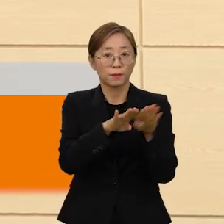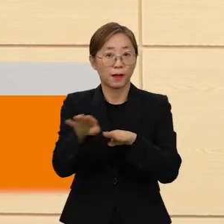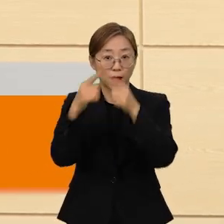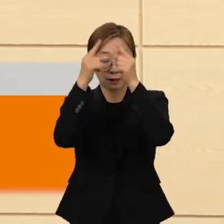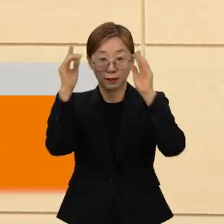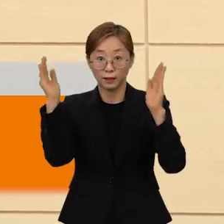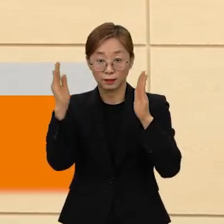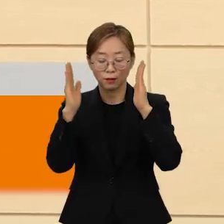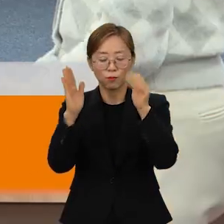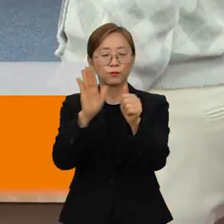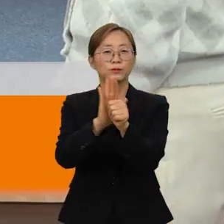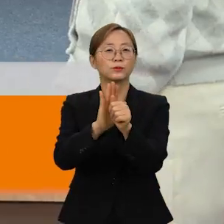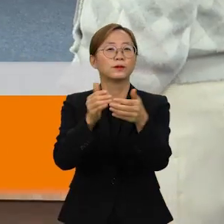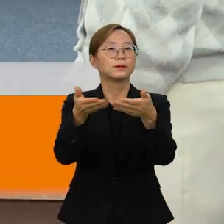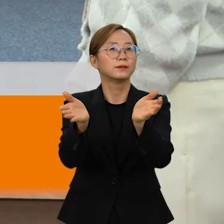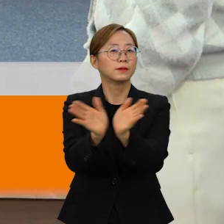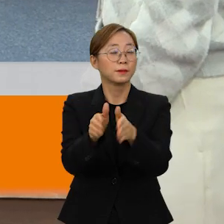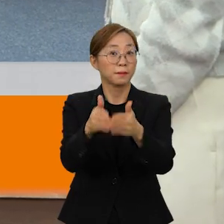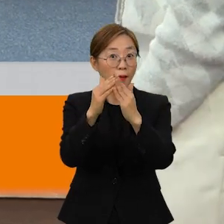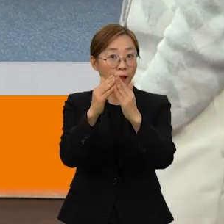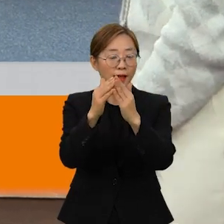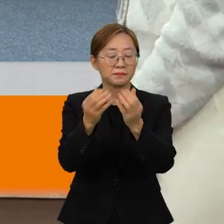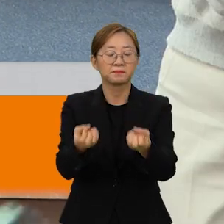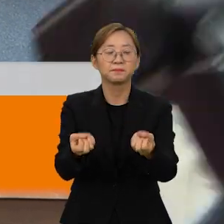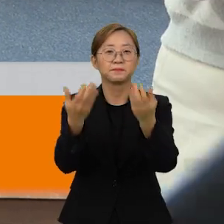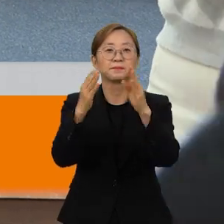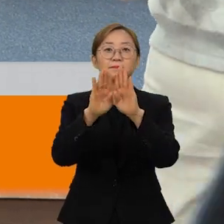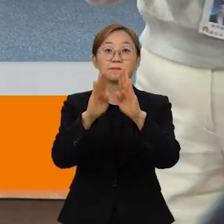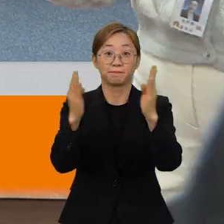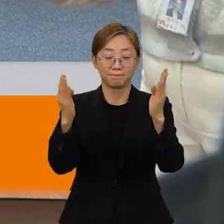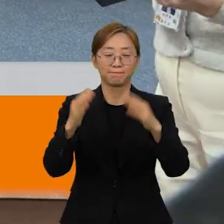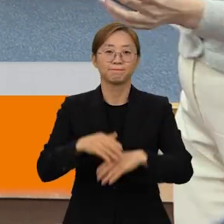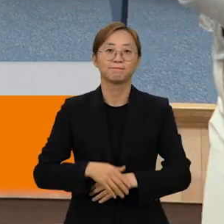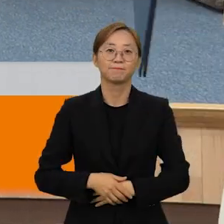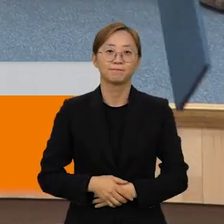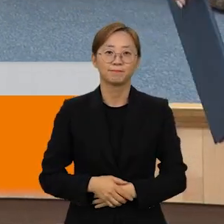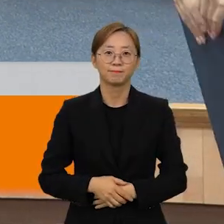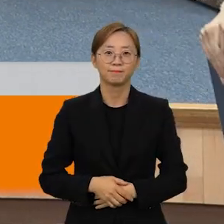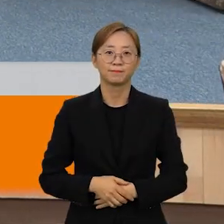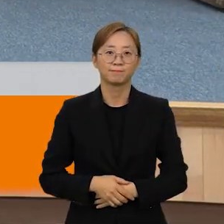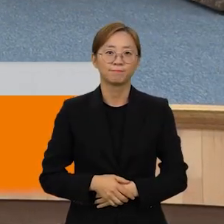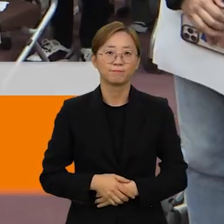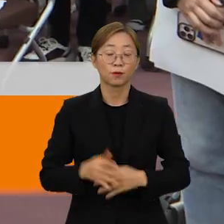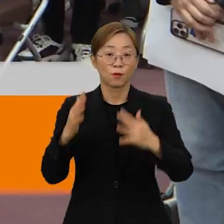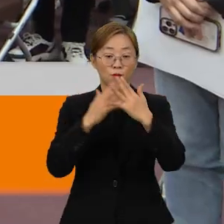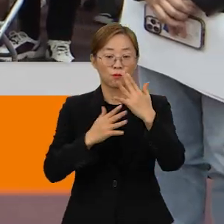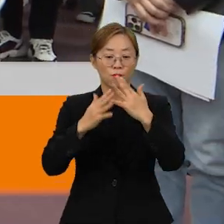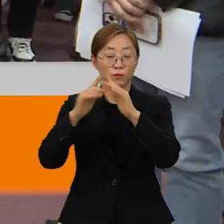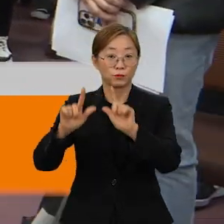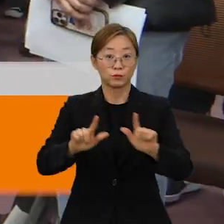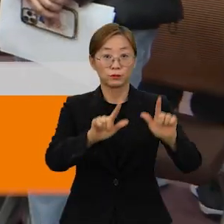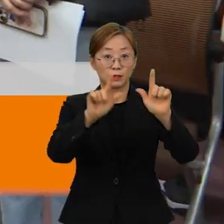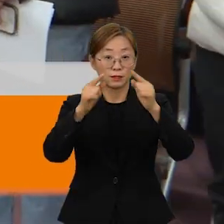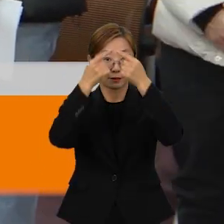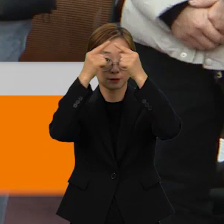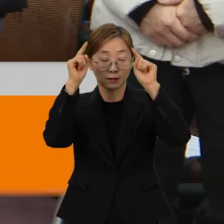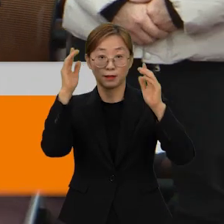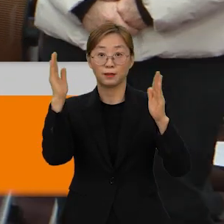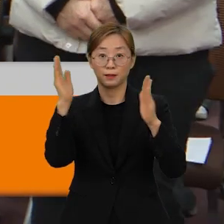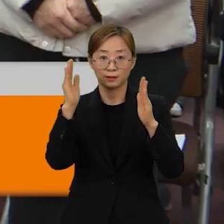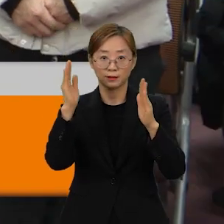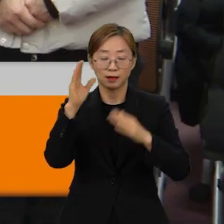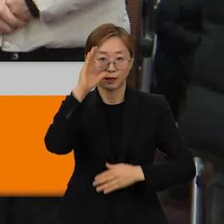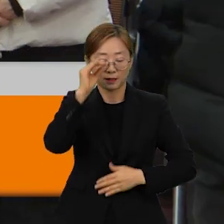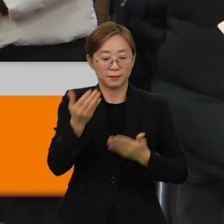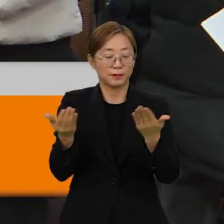겨울방학 대학생 학습지원단 발대식을 갖고 본격적인 운영을 시작했습니다. 공주시에 주소를 두고 있는